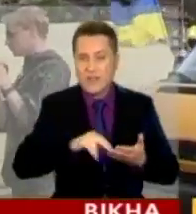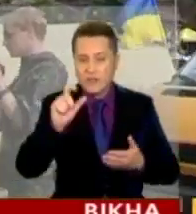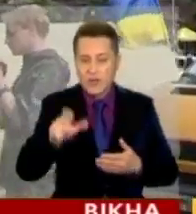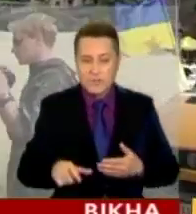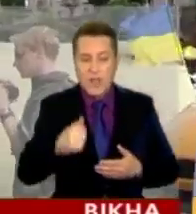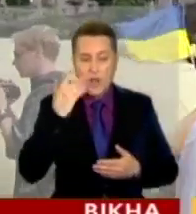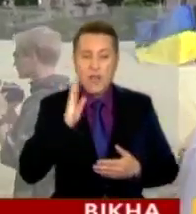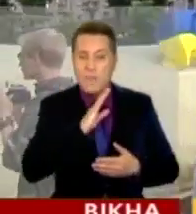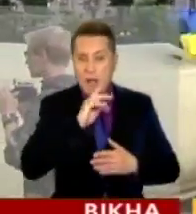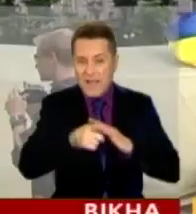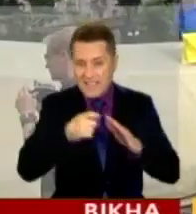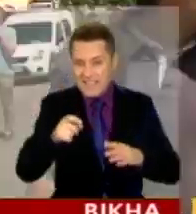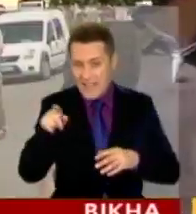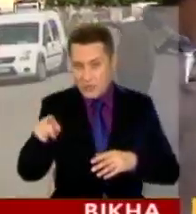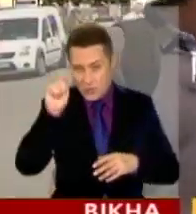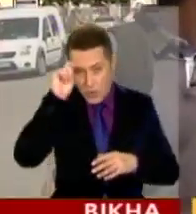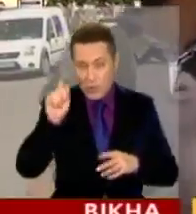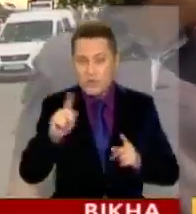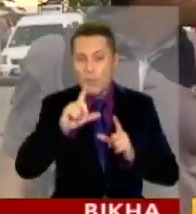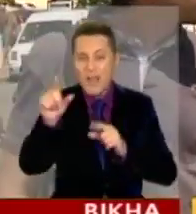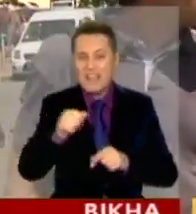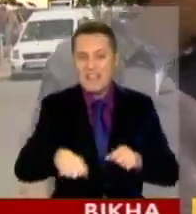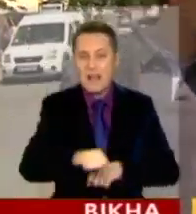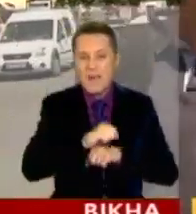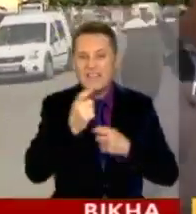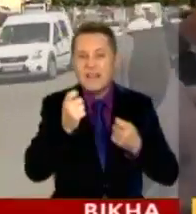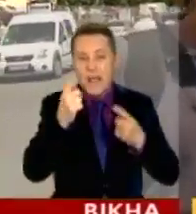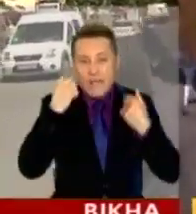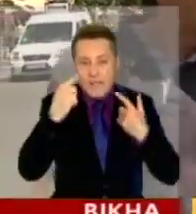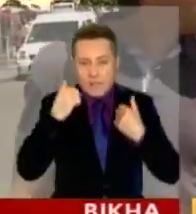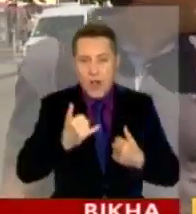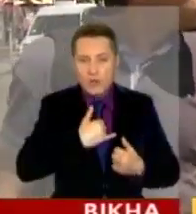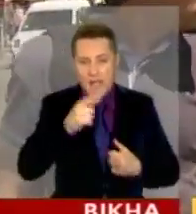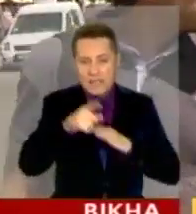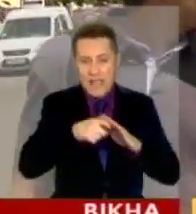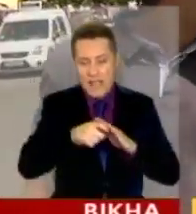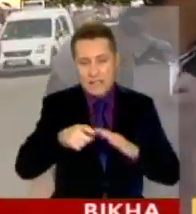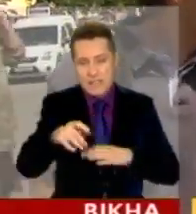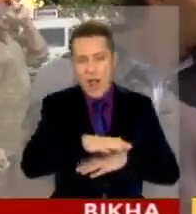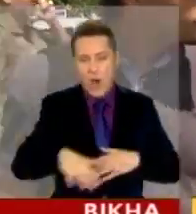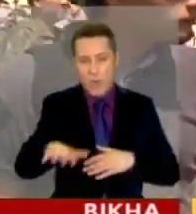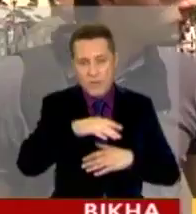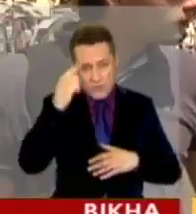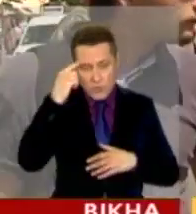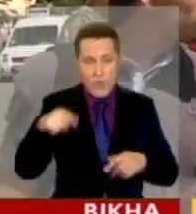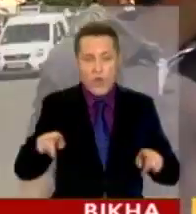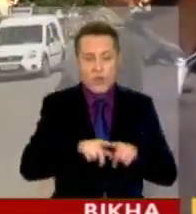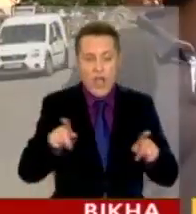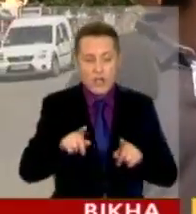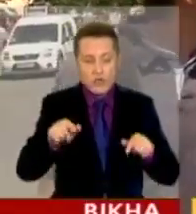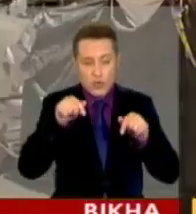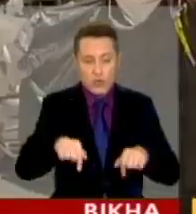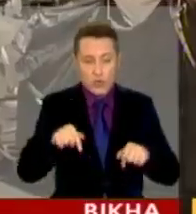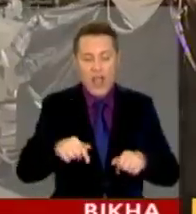їде на Майдан, ледь не розплакалася. У нас Донецька область, думаю так, що тут, в Києві,